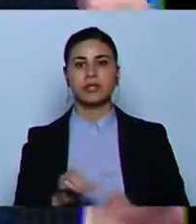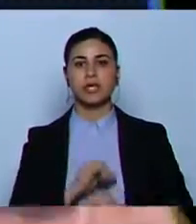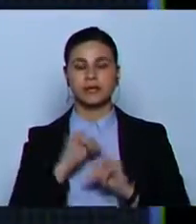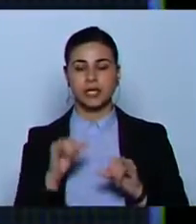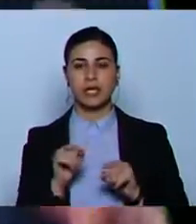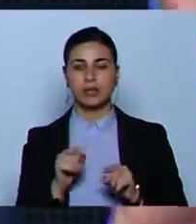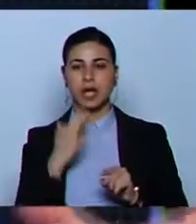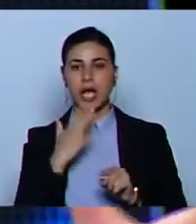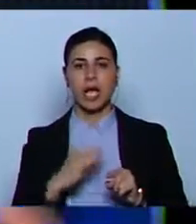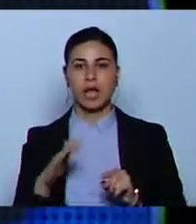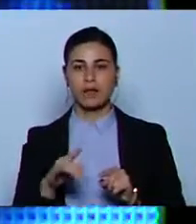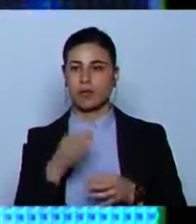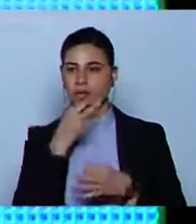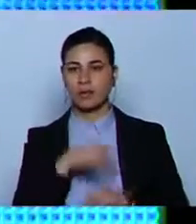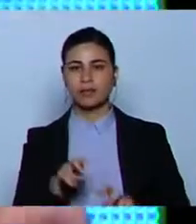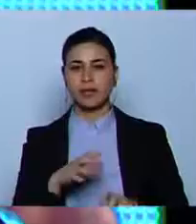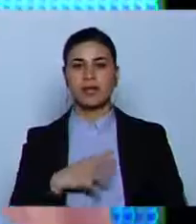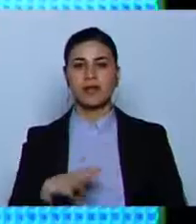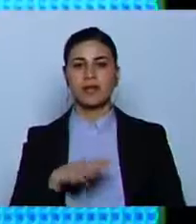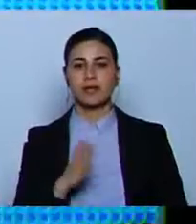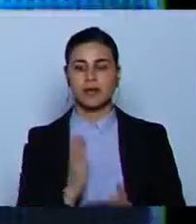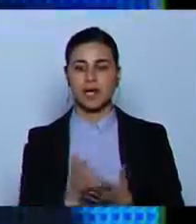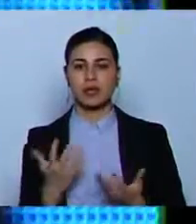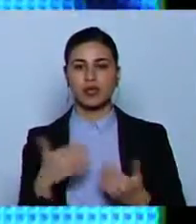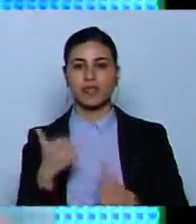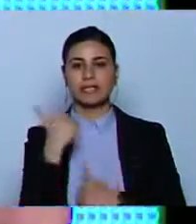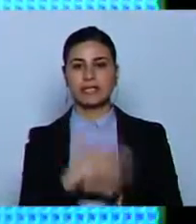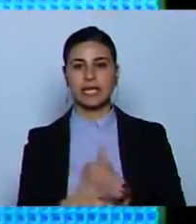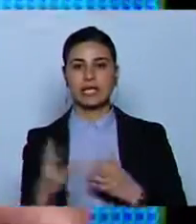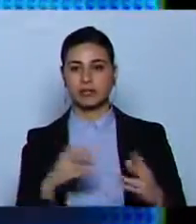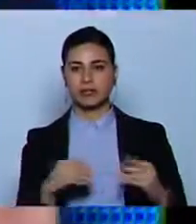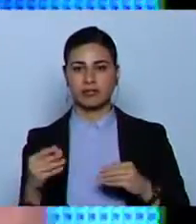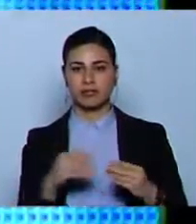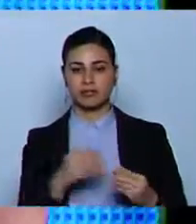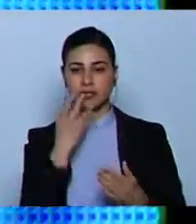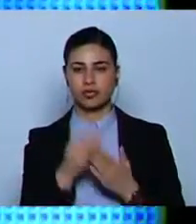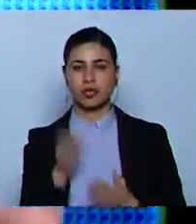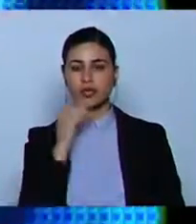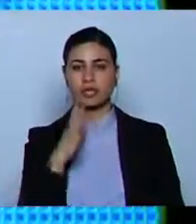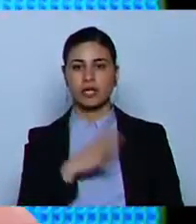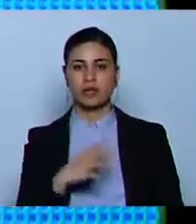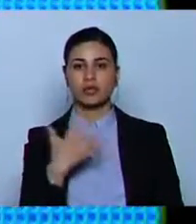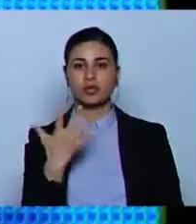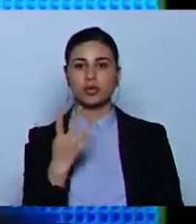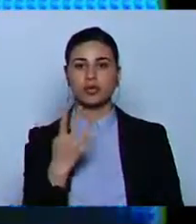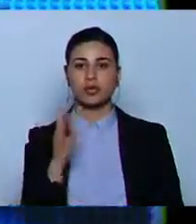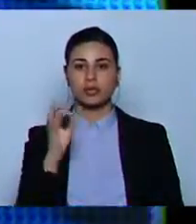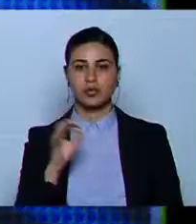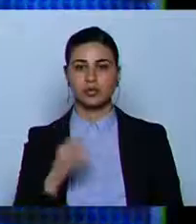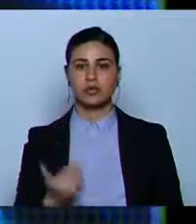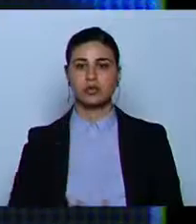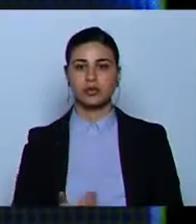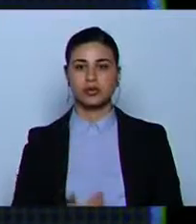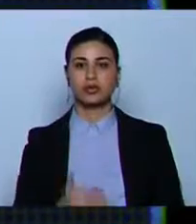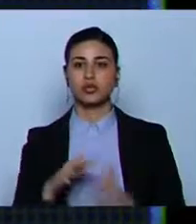გავითარებული ევროპა ნებისმიერი ქვეყნები არიან ურბანიზებული ქვეყნები. ჩვენ, როდესაც ქვეყნის მოსახლეობის 54%